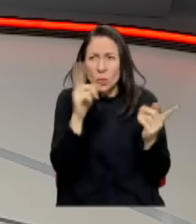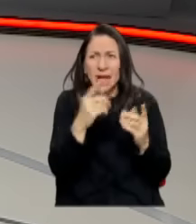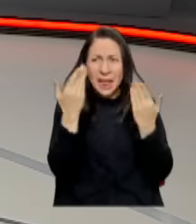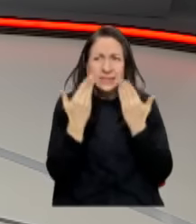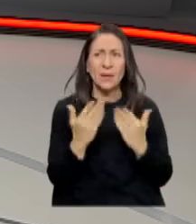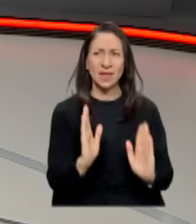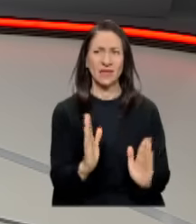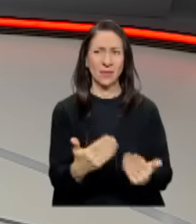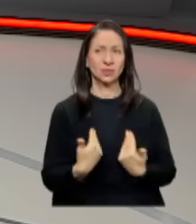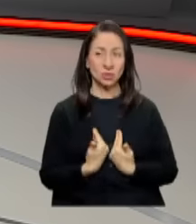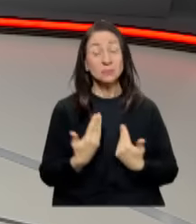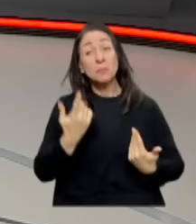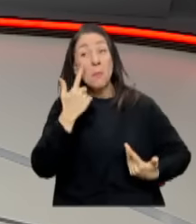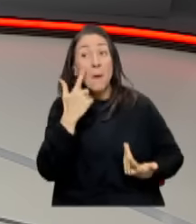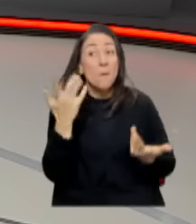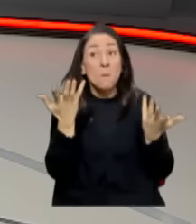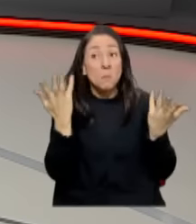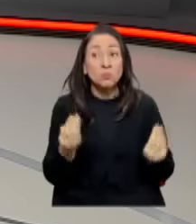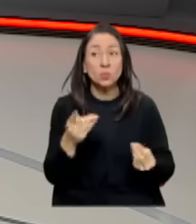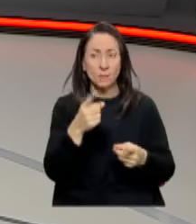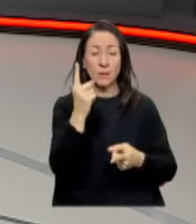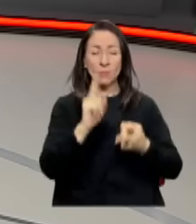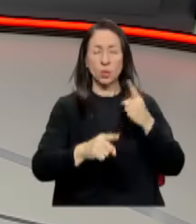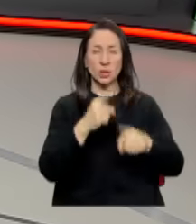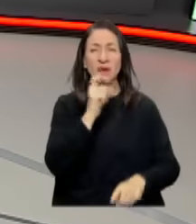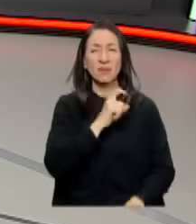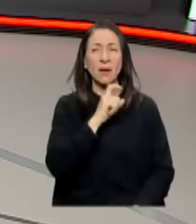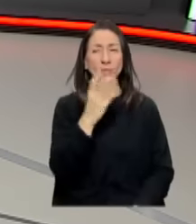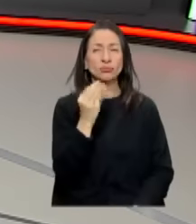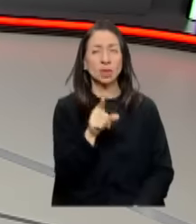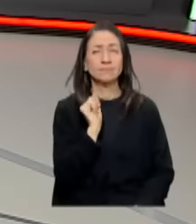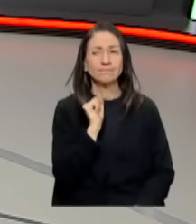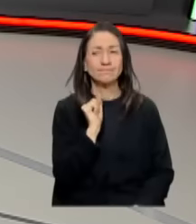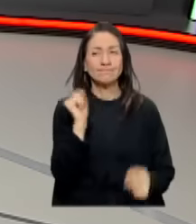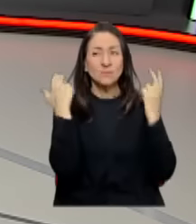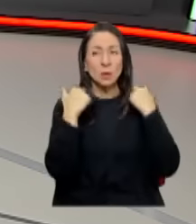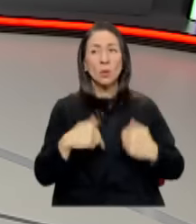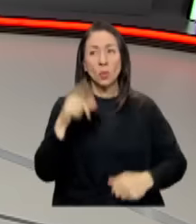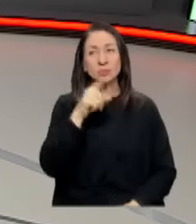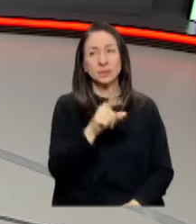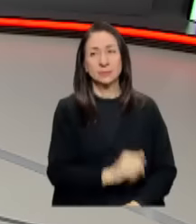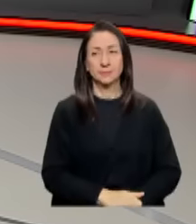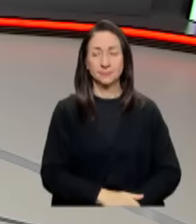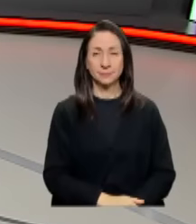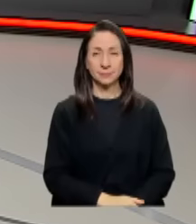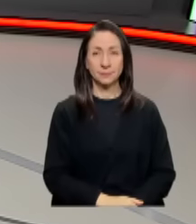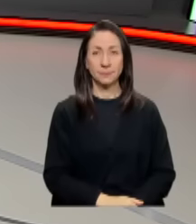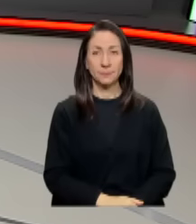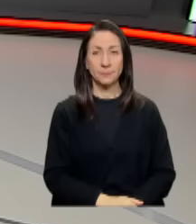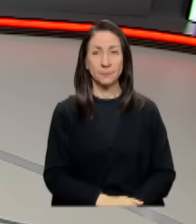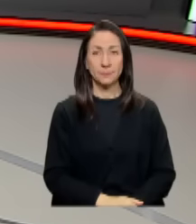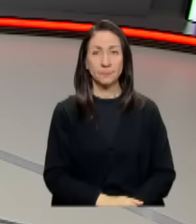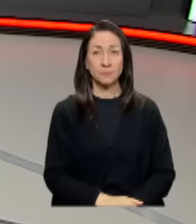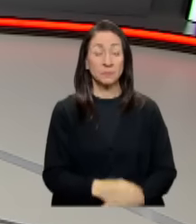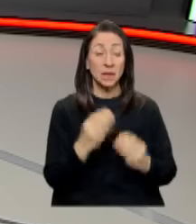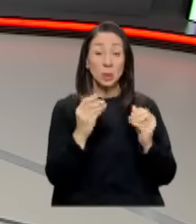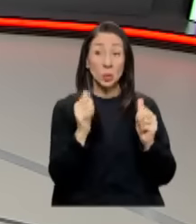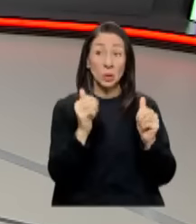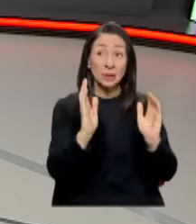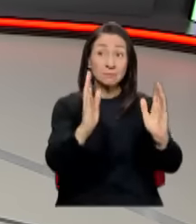izlemeye devam edeceğiz. Bakalım neler olacak. Bu bence bir siyasi hata olacak. O bakımdan. İyi günler